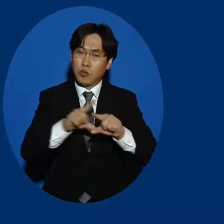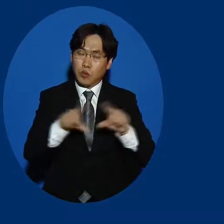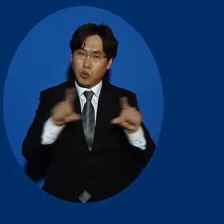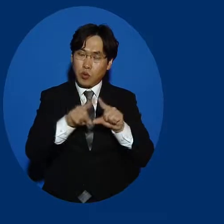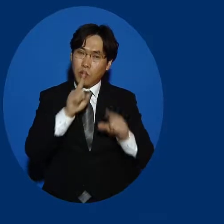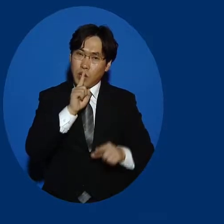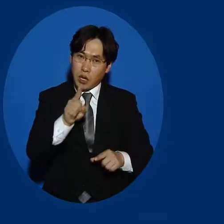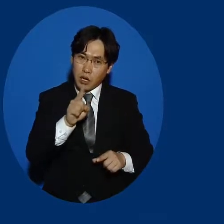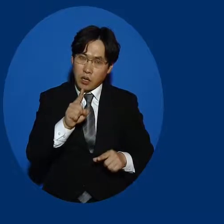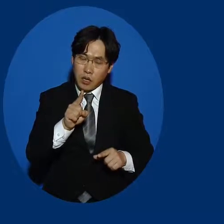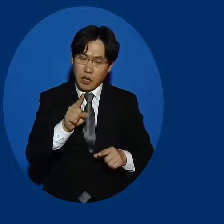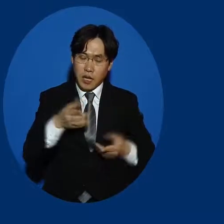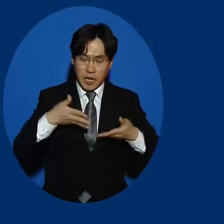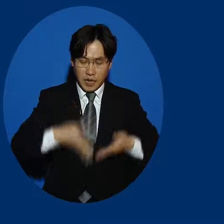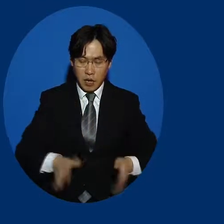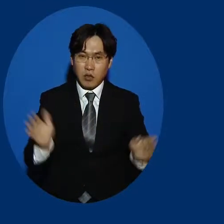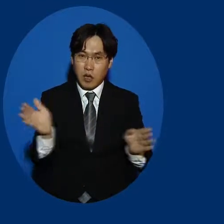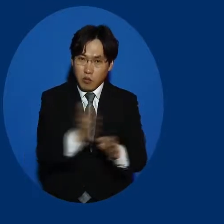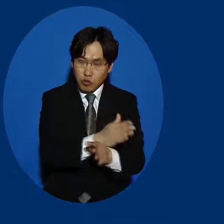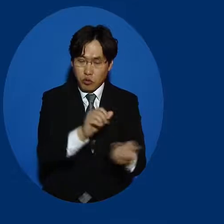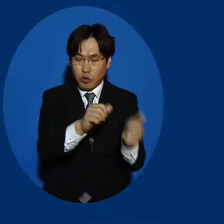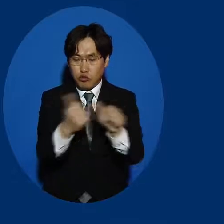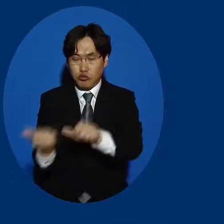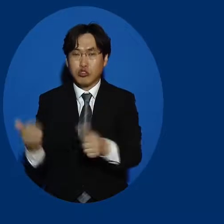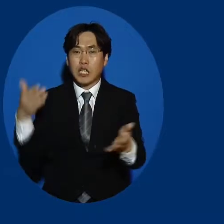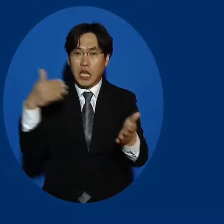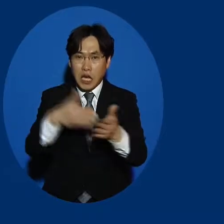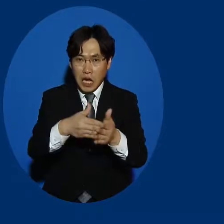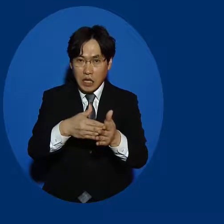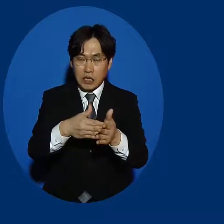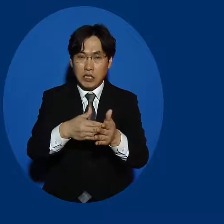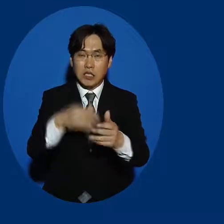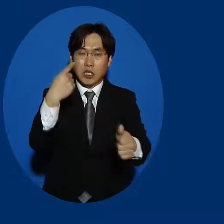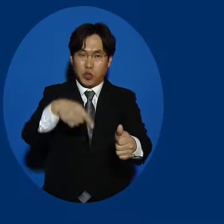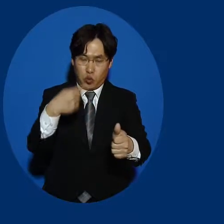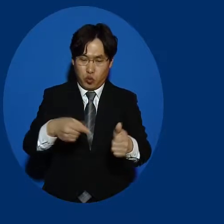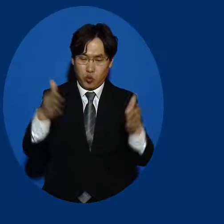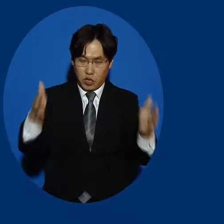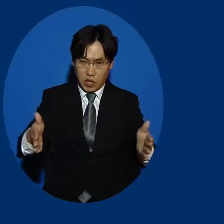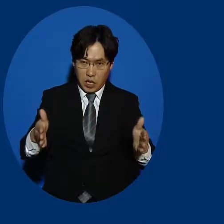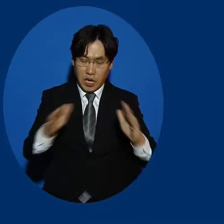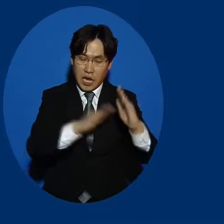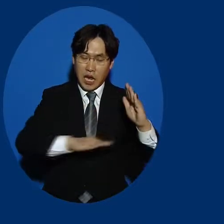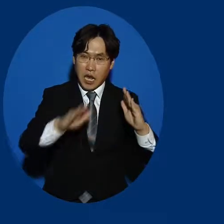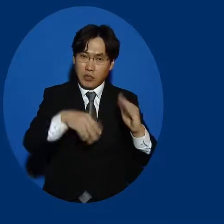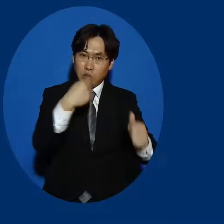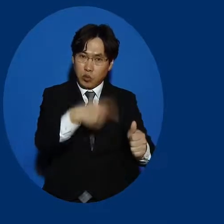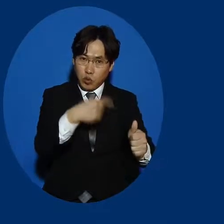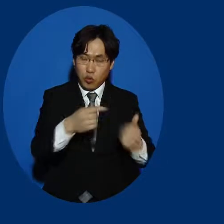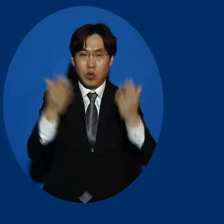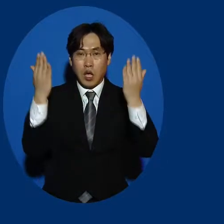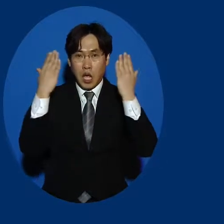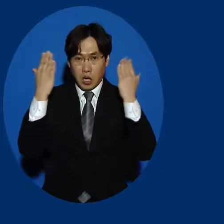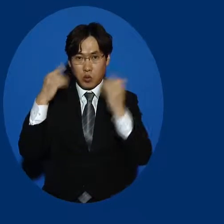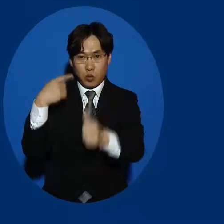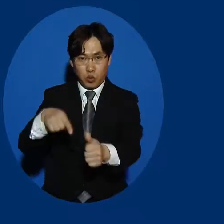일반적으로 요람에서 무덤까지의 교육, 가정교육,